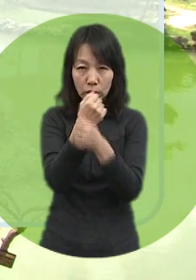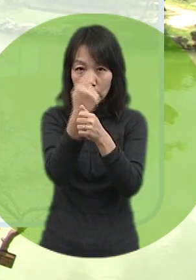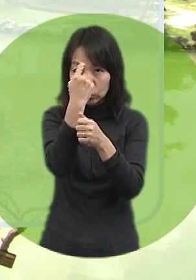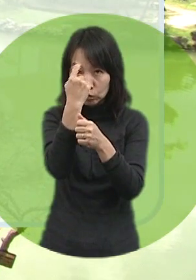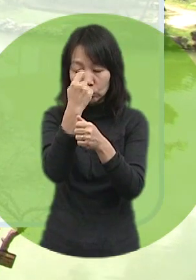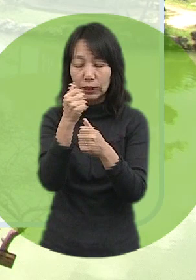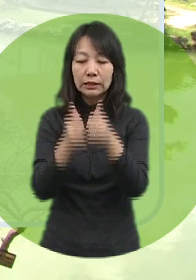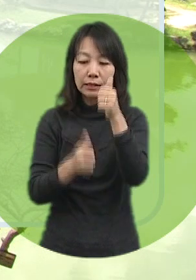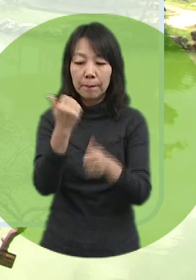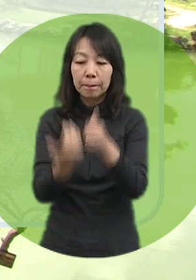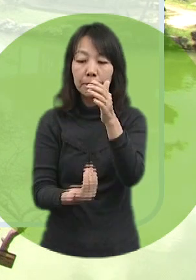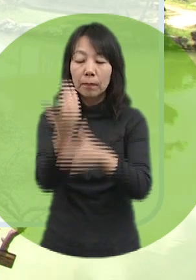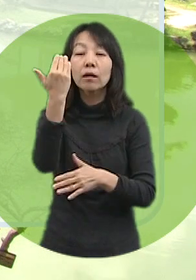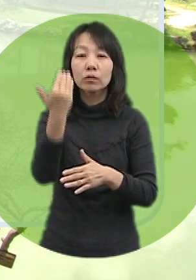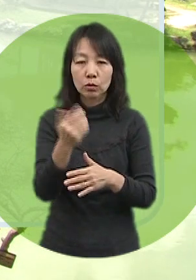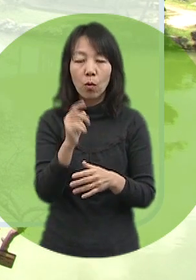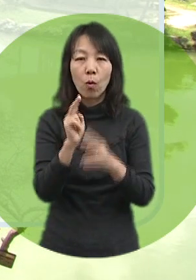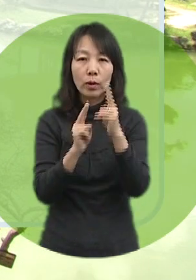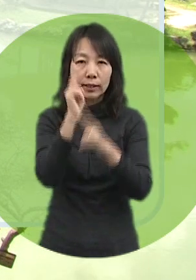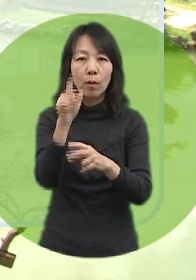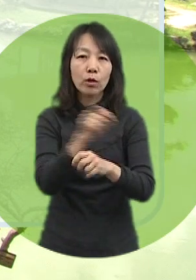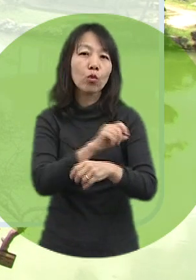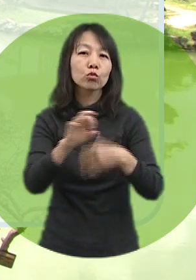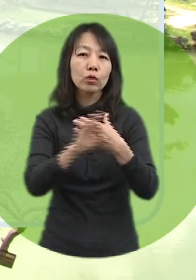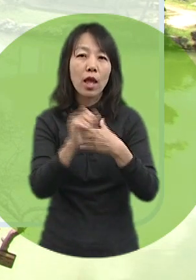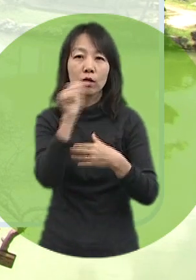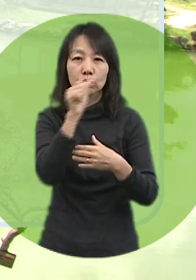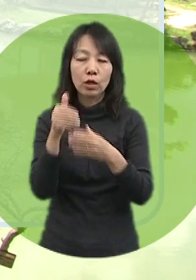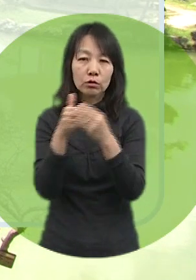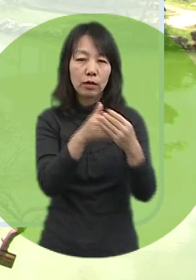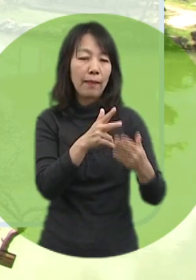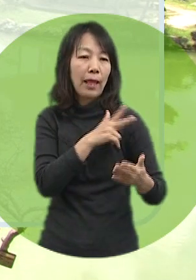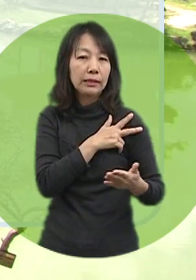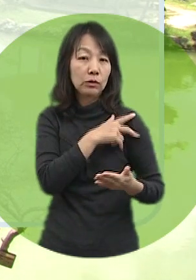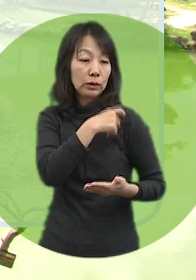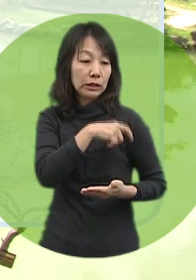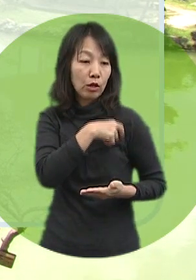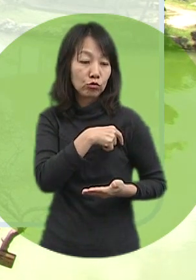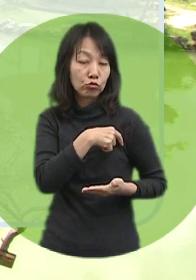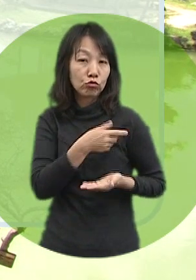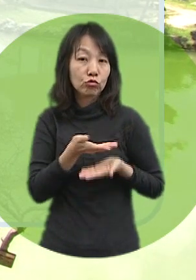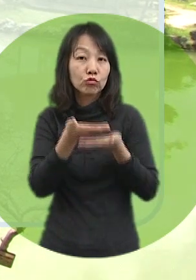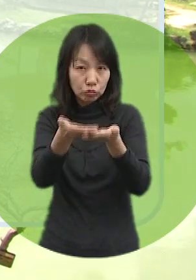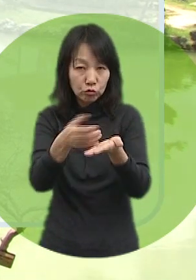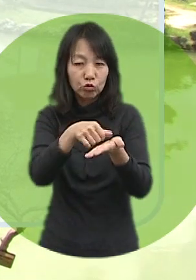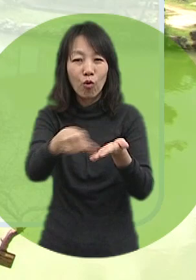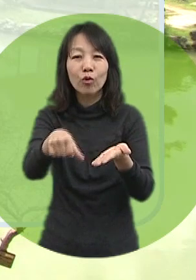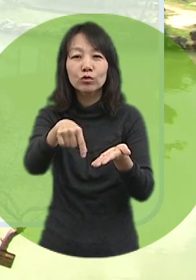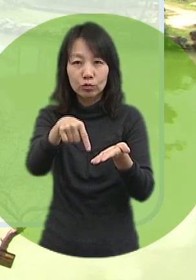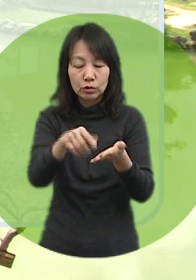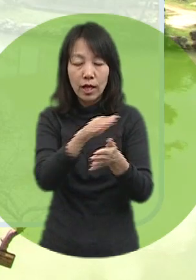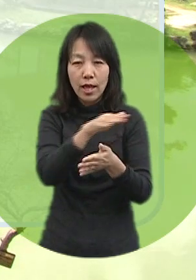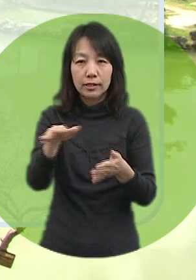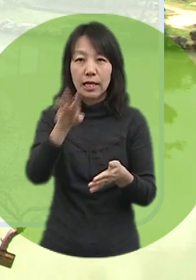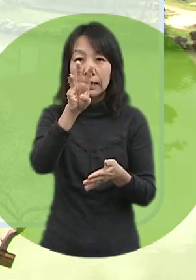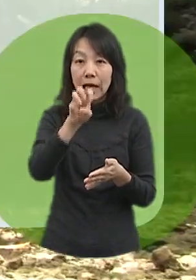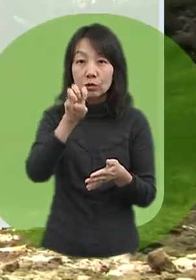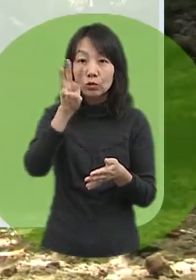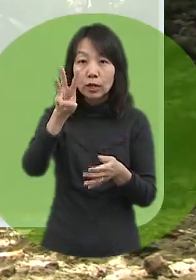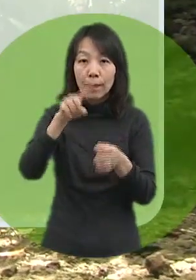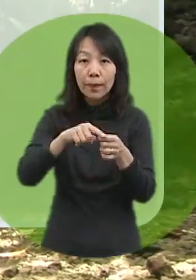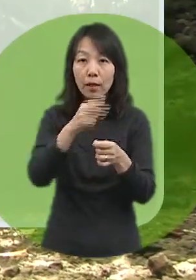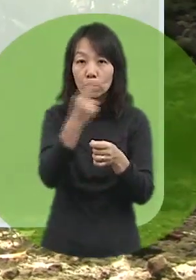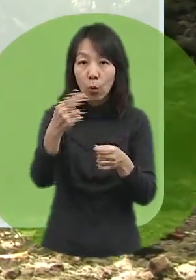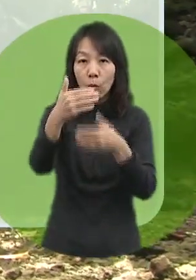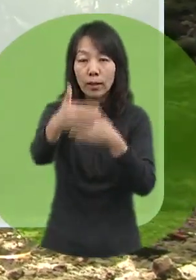すると、沖縄特例通訳案内士として県の登録を受け、平成33年度までの間